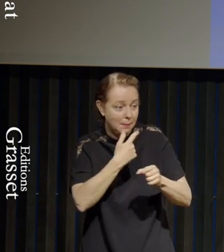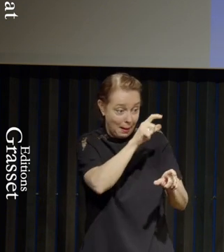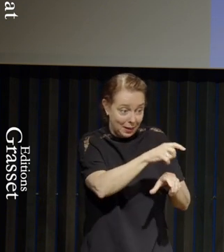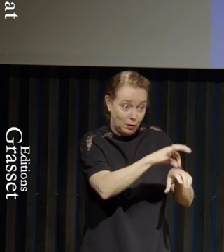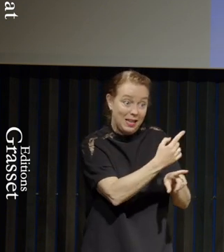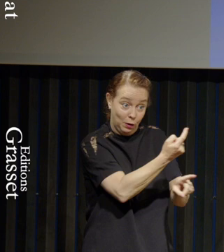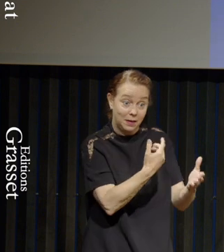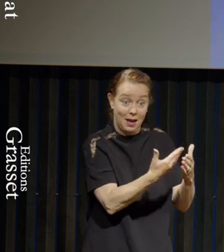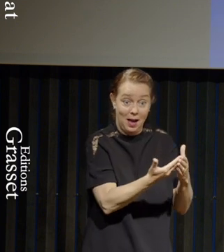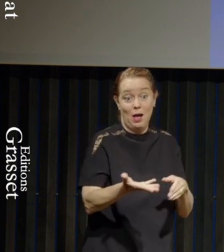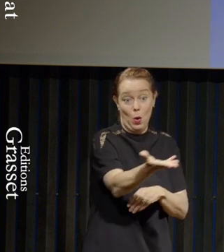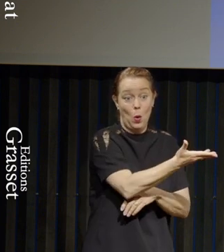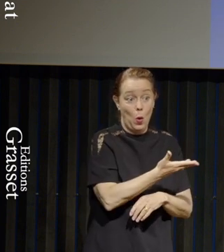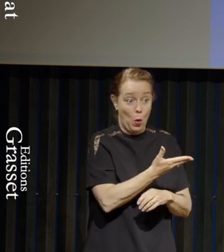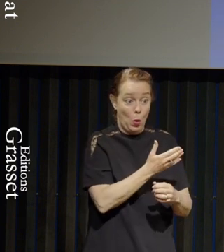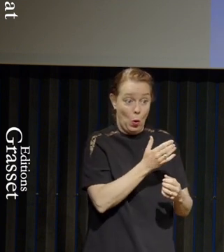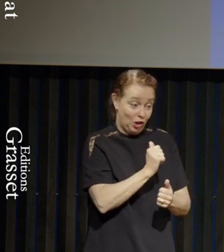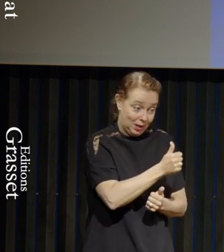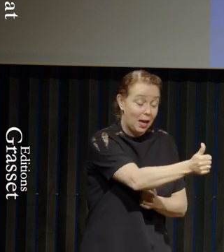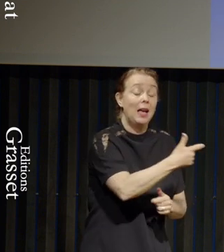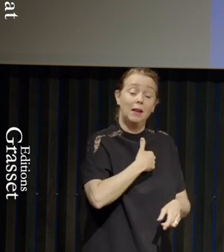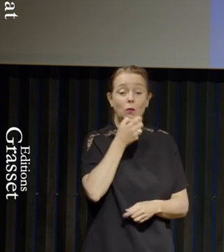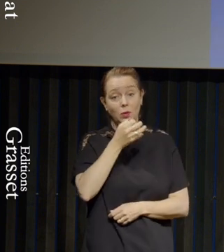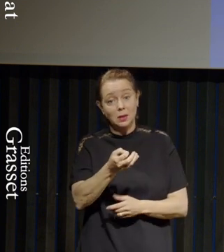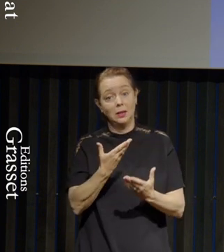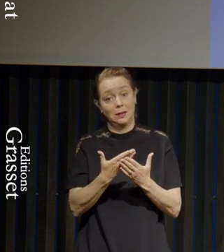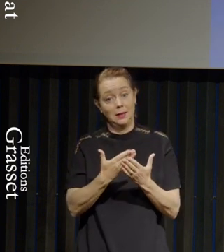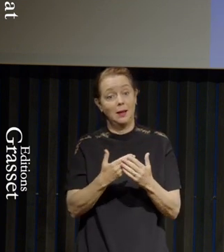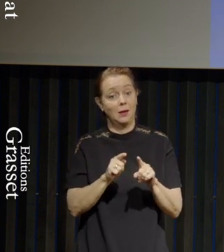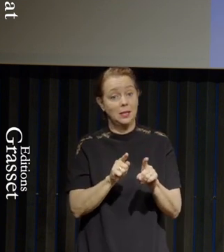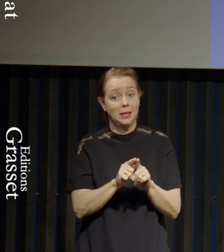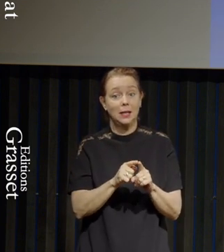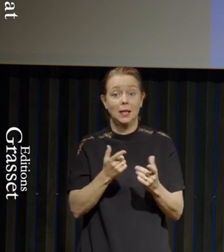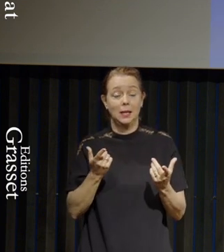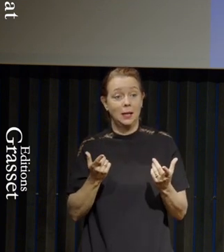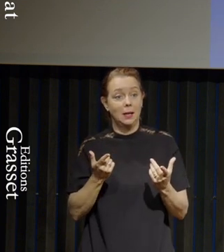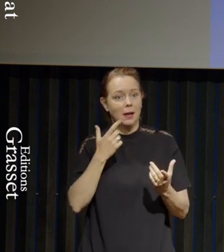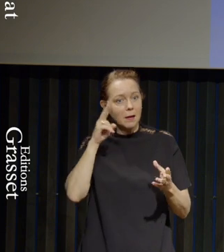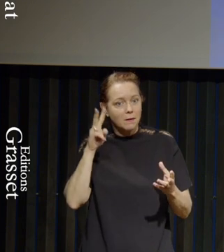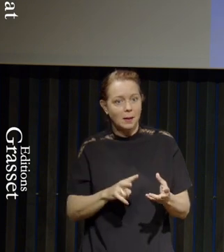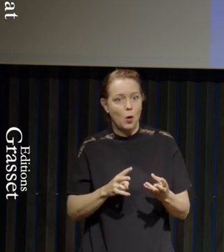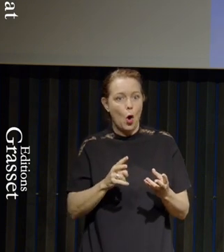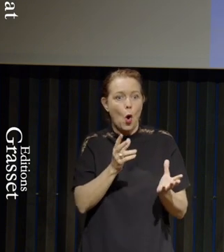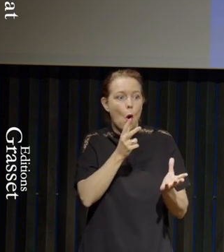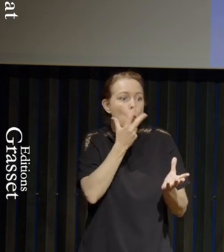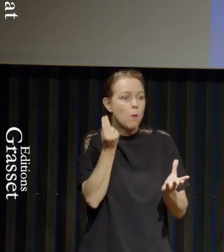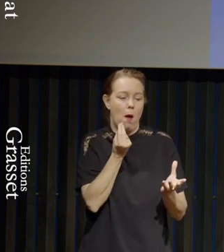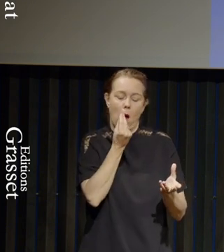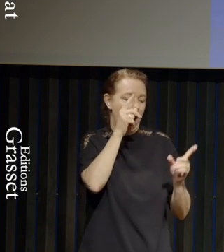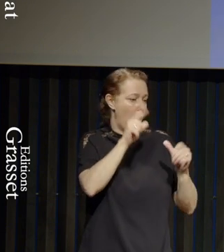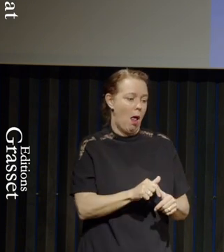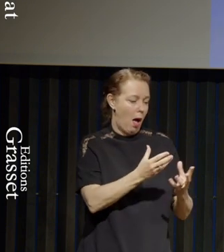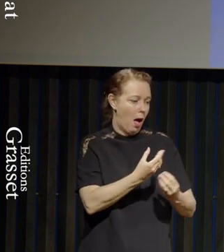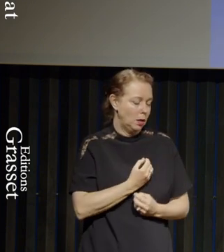patients. Et ça, il faut souligner ce caractère profondément humain et